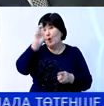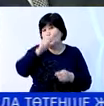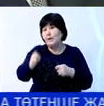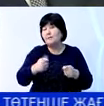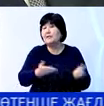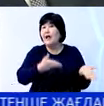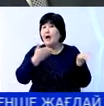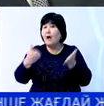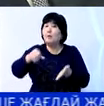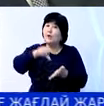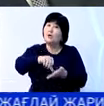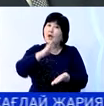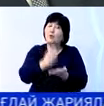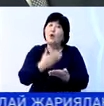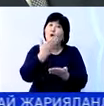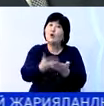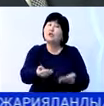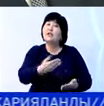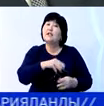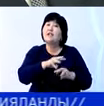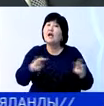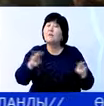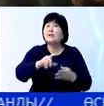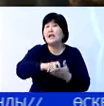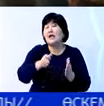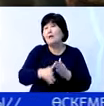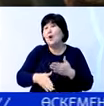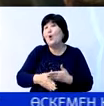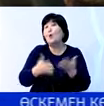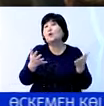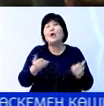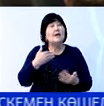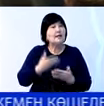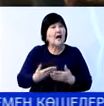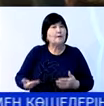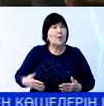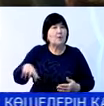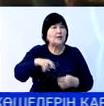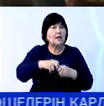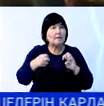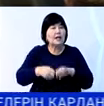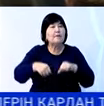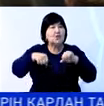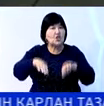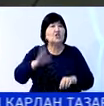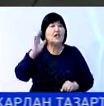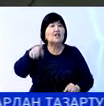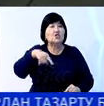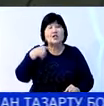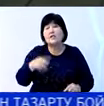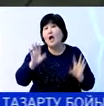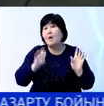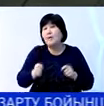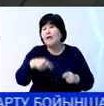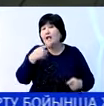басшысының қабылдауында да болғанын, ұсыныс-тілектер министрлер кабинет тарапынан қолдау тапқанын, яғни өңірдегі проблемалық жайттар шешілетінін жеткізді.